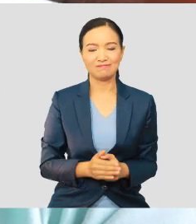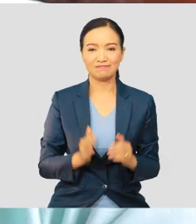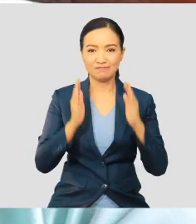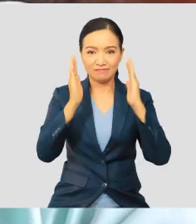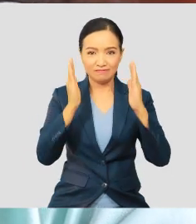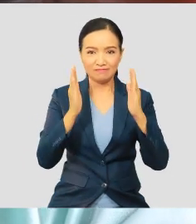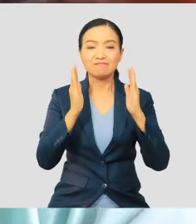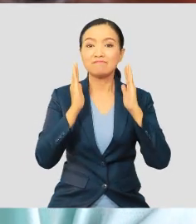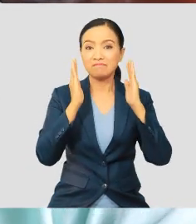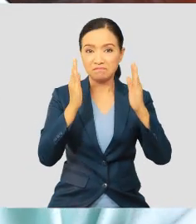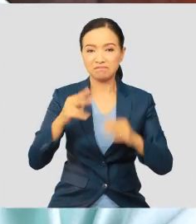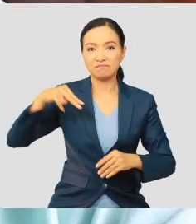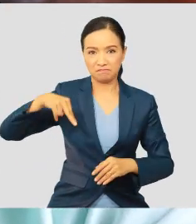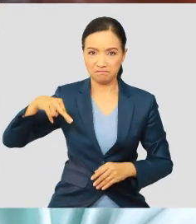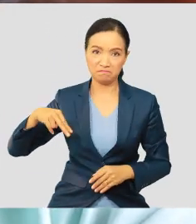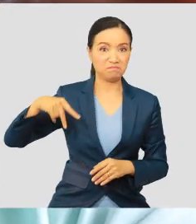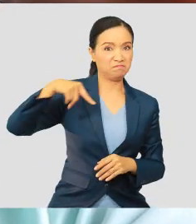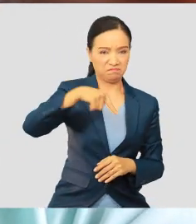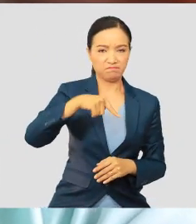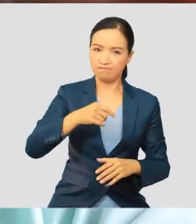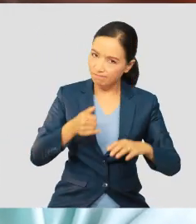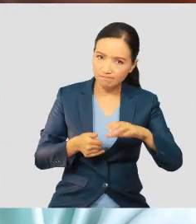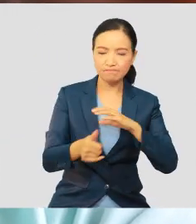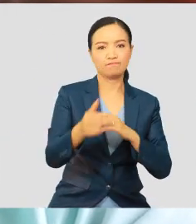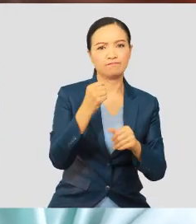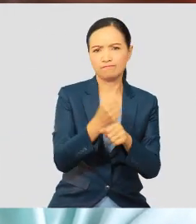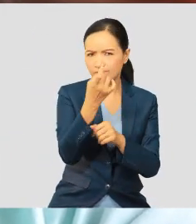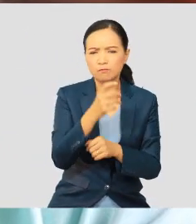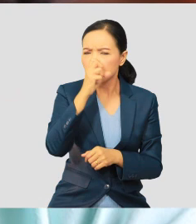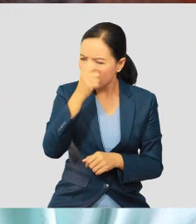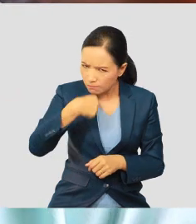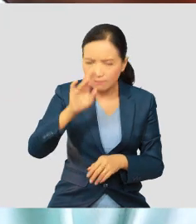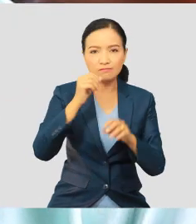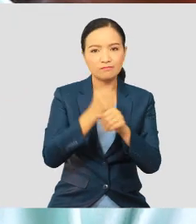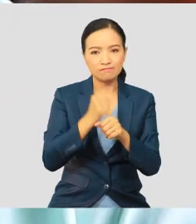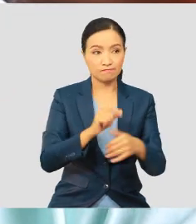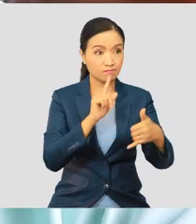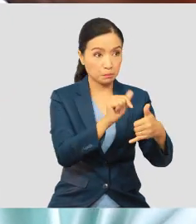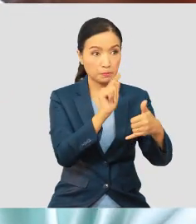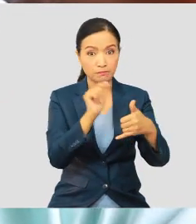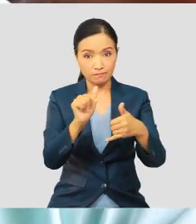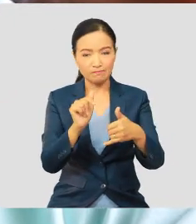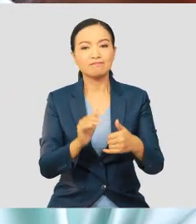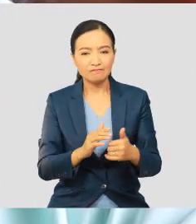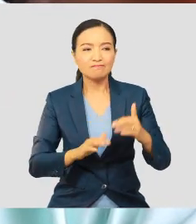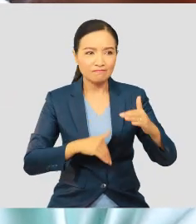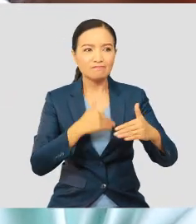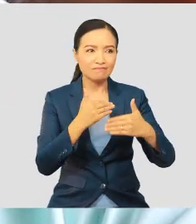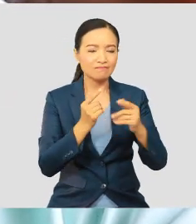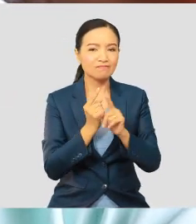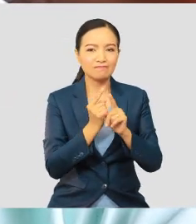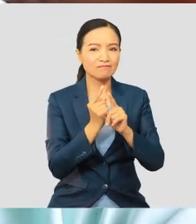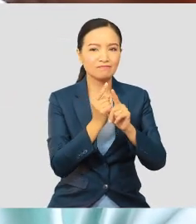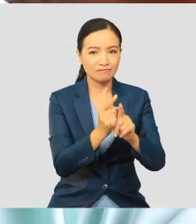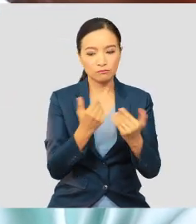การนี่ค่ะก้าวที่กล้าออกมาจากตัวเองอีกนิดนึงทำอะไรก็ลองทำดูแล้วก็ลองค้นหาคนที่ว่าเก่งๆค่ะแล้วค่อยๆตามเข้